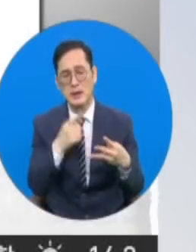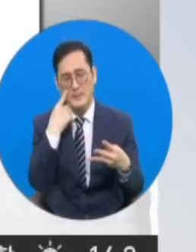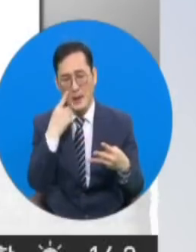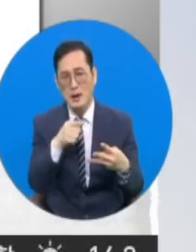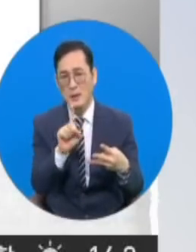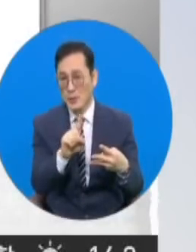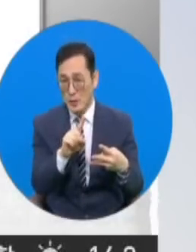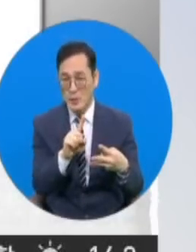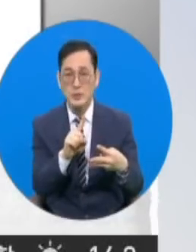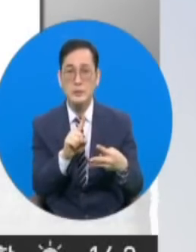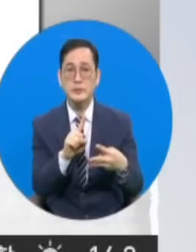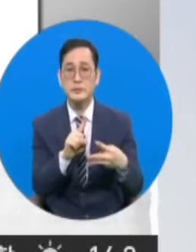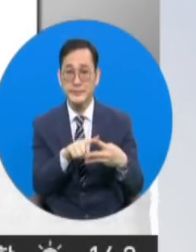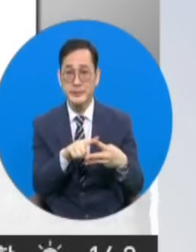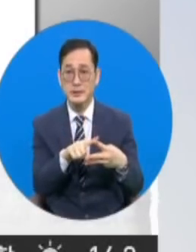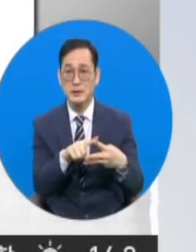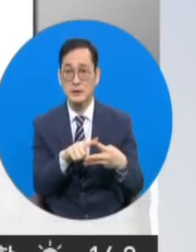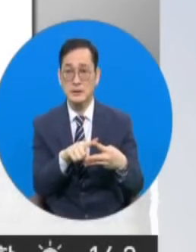그